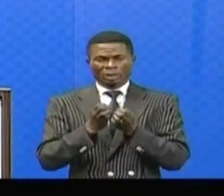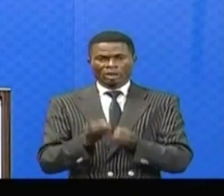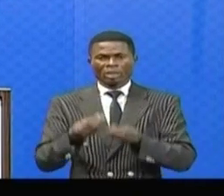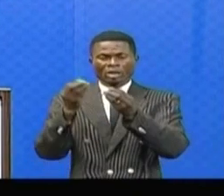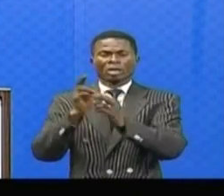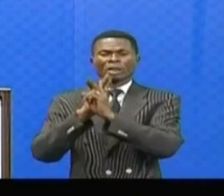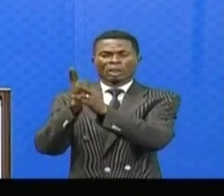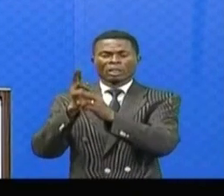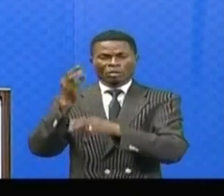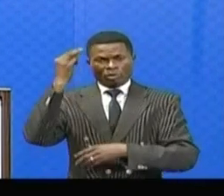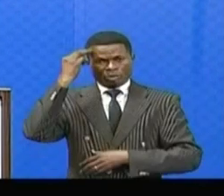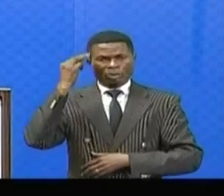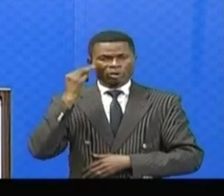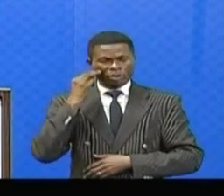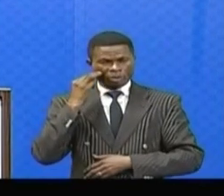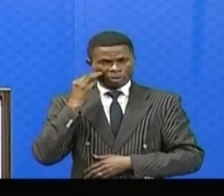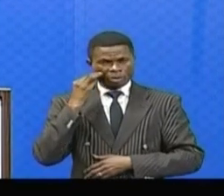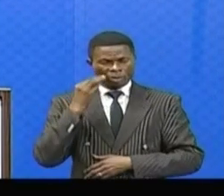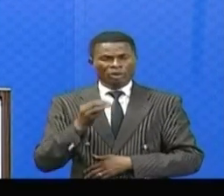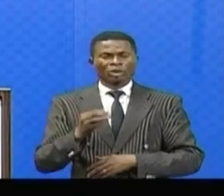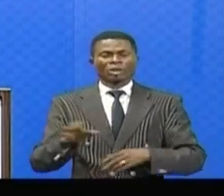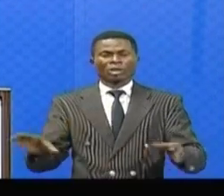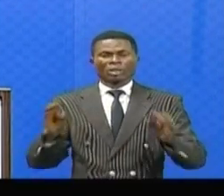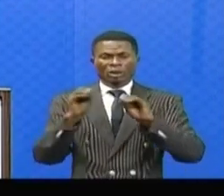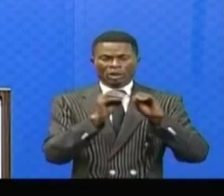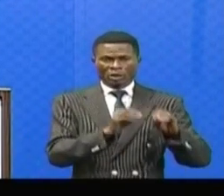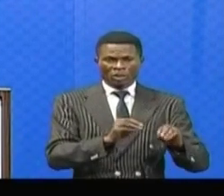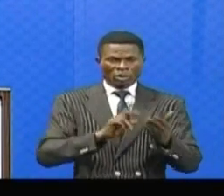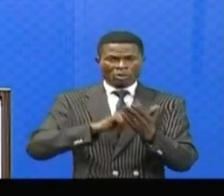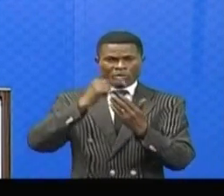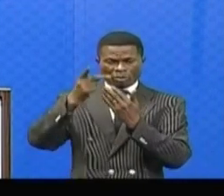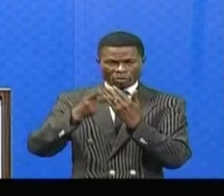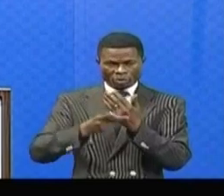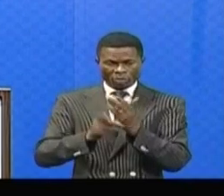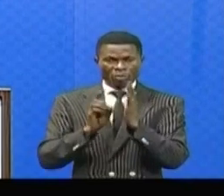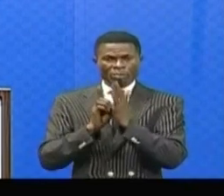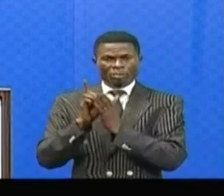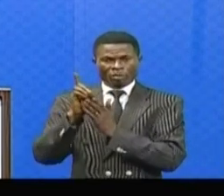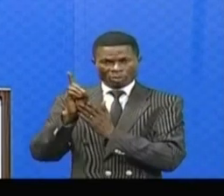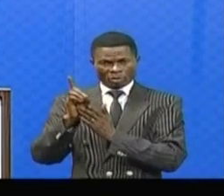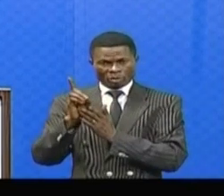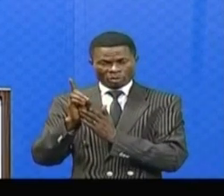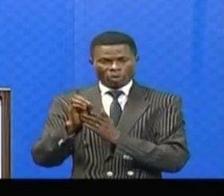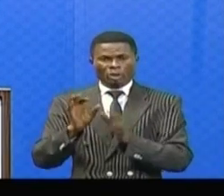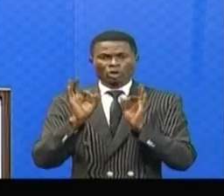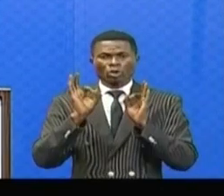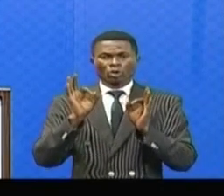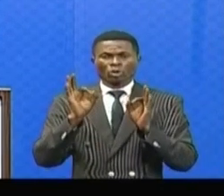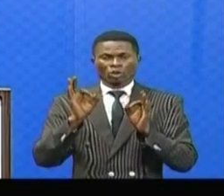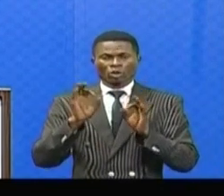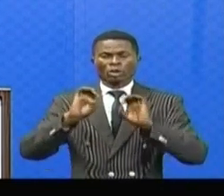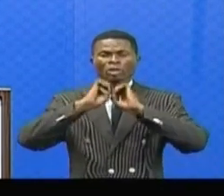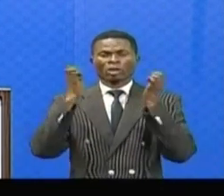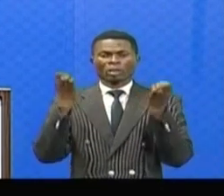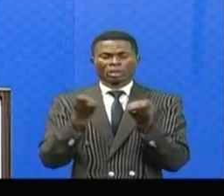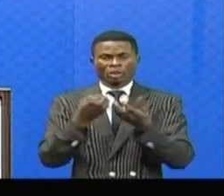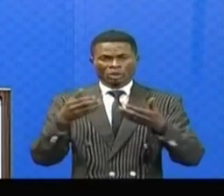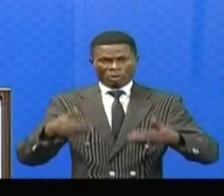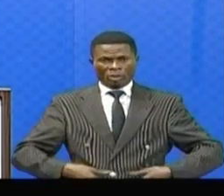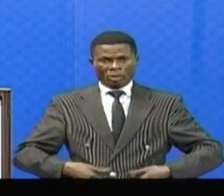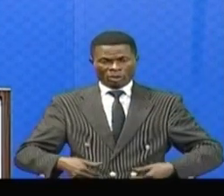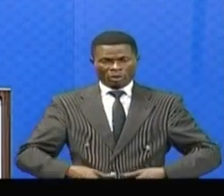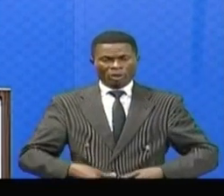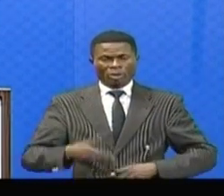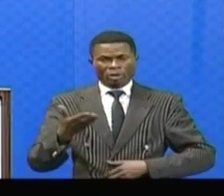au Conseil le rapport de la mise en œuvre du programme de développement et d'innovation en entrepreneuriat de jeunes